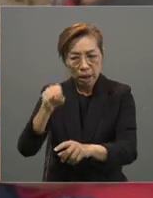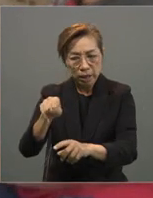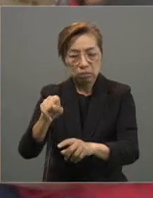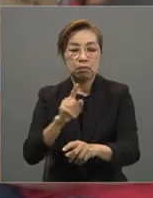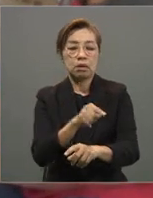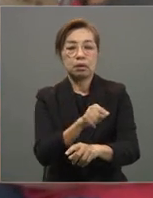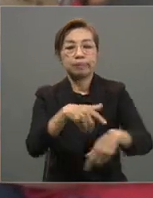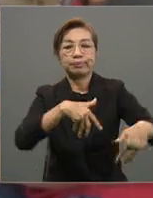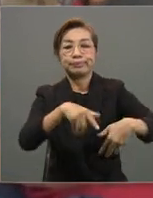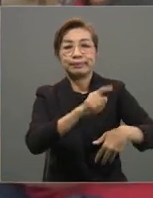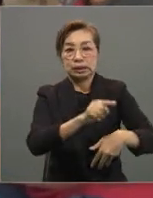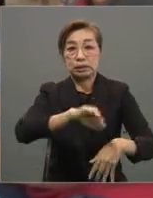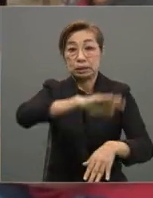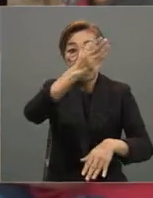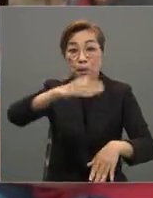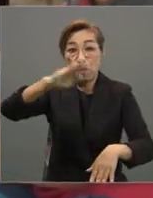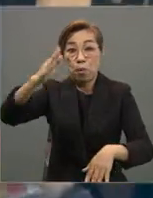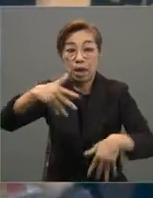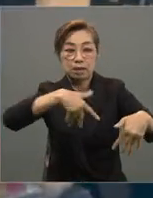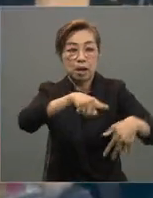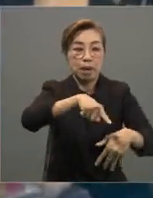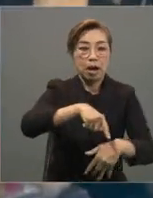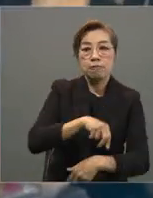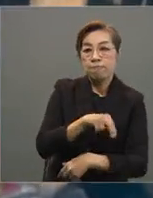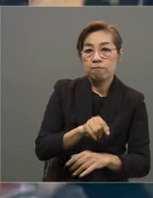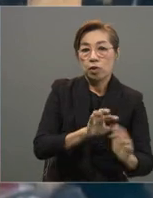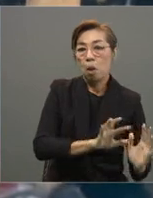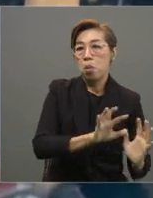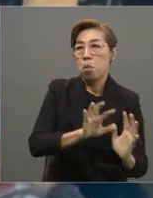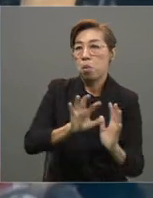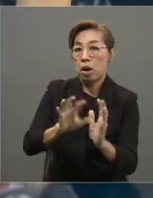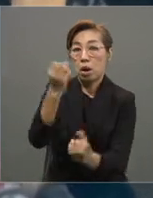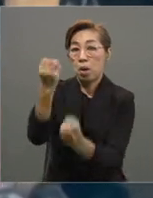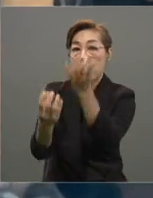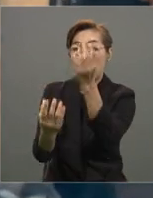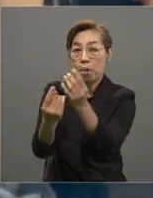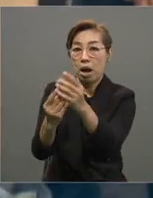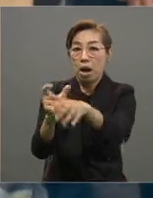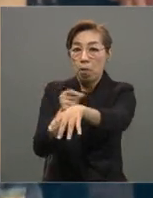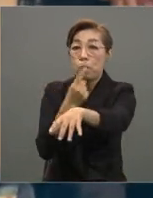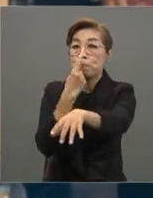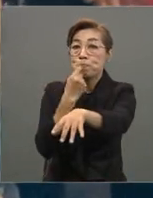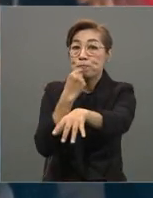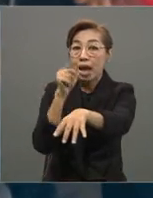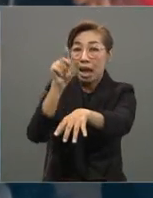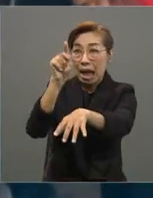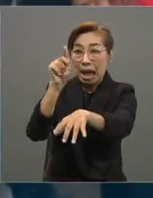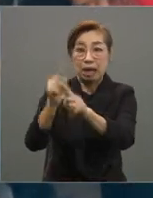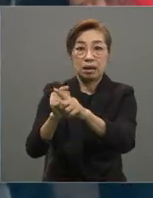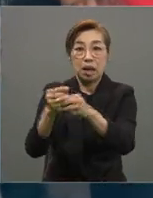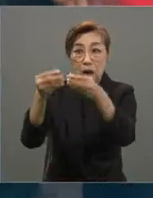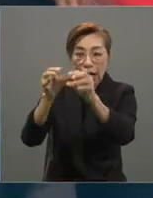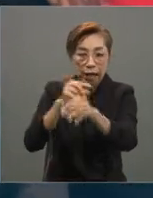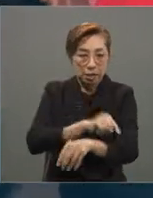บ้านจะต้องพากันเดินเท้าเนี่ยเข้าไปสอยทั้งไข่มดแดงผักหวานเนี่ยไข่มดแดงเนี่ยเข้าไปสอยตามต้นไม้ในป่าบน